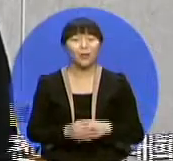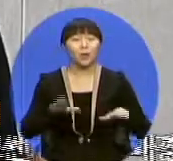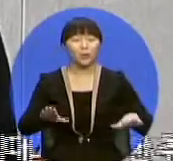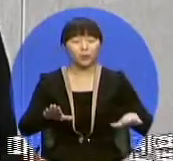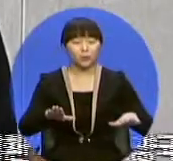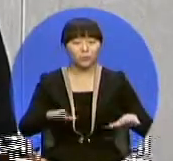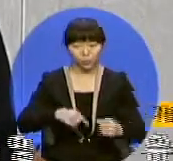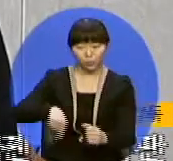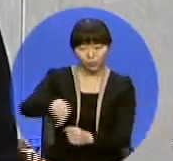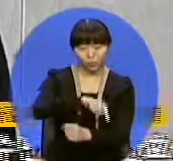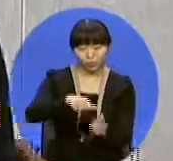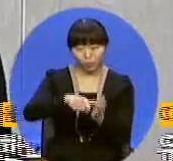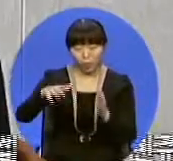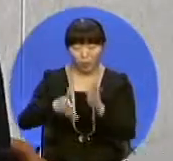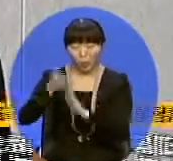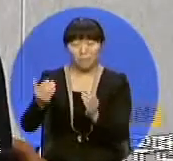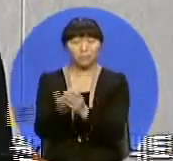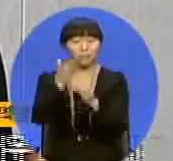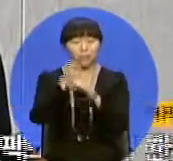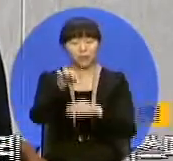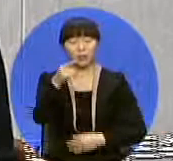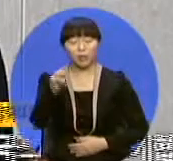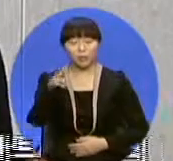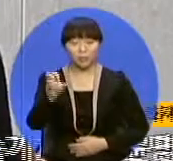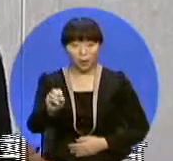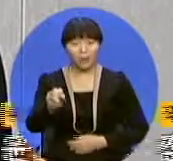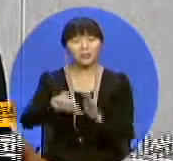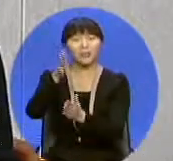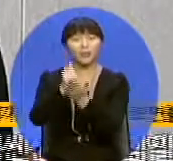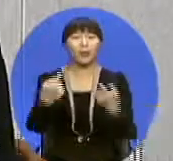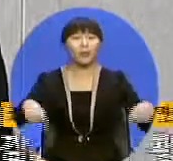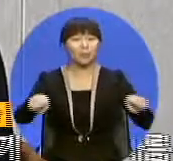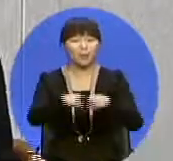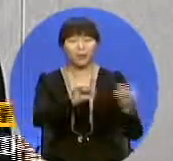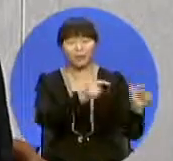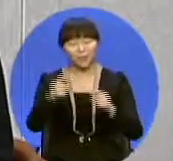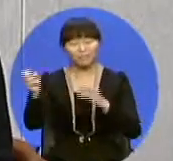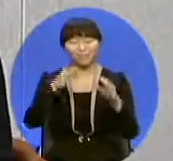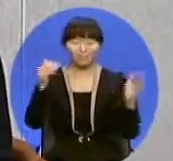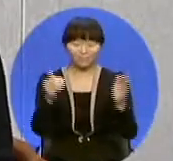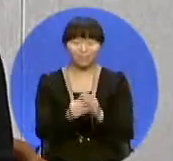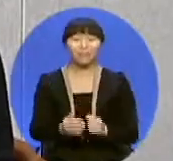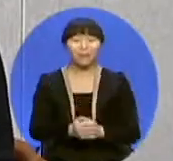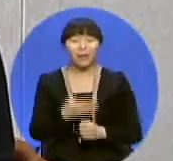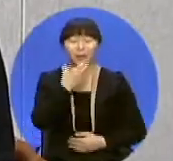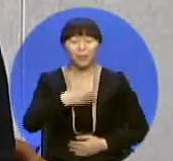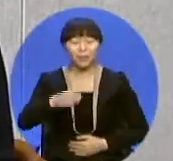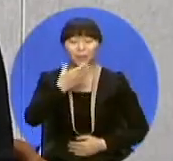오늘은 수도권 명품 도시로 발전하고 있는 광명시의 양기대 시장님과 함께 여러 이야기를 나눠봤습니다.